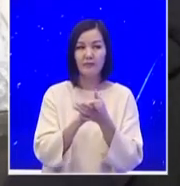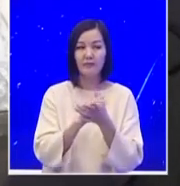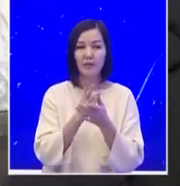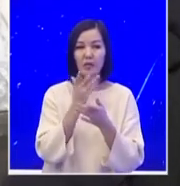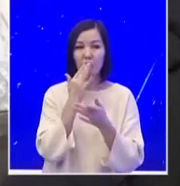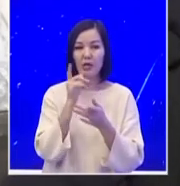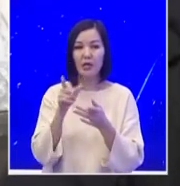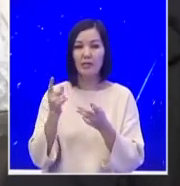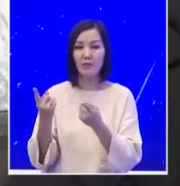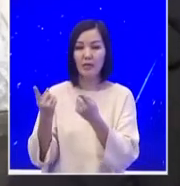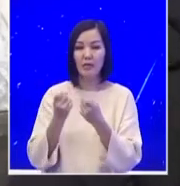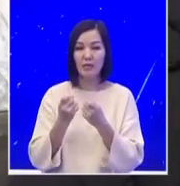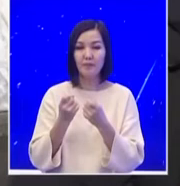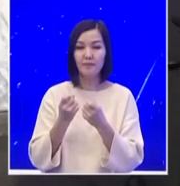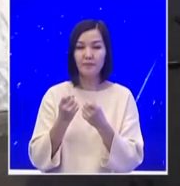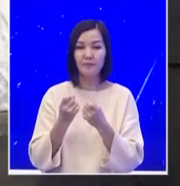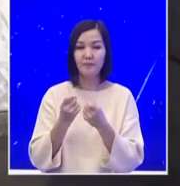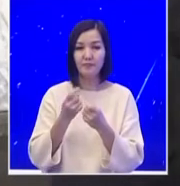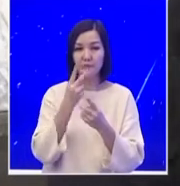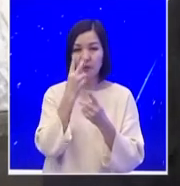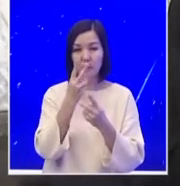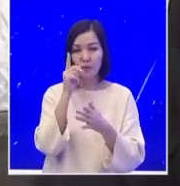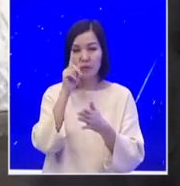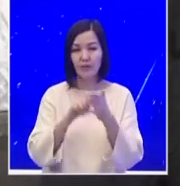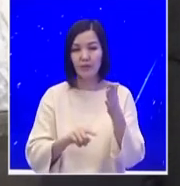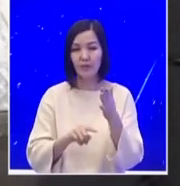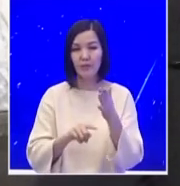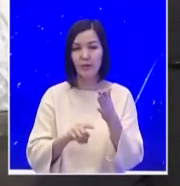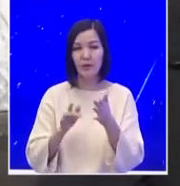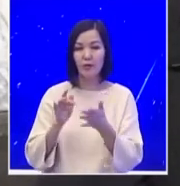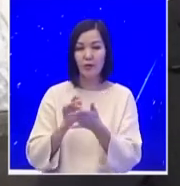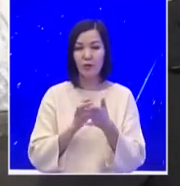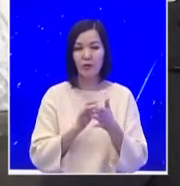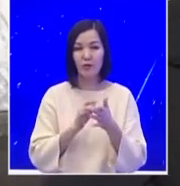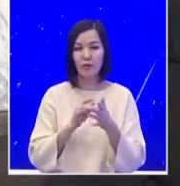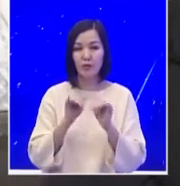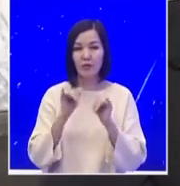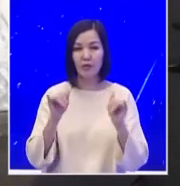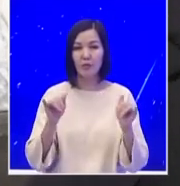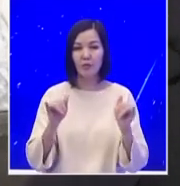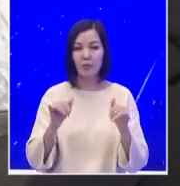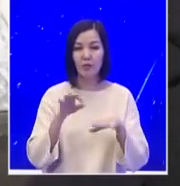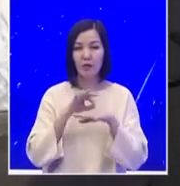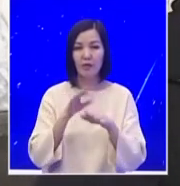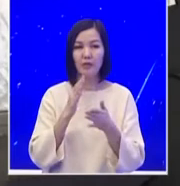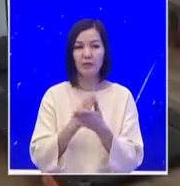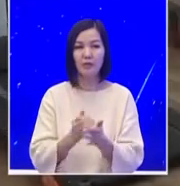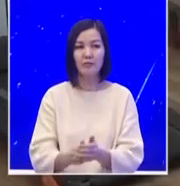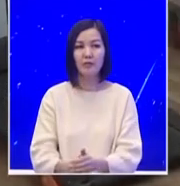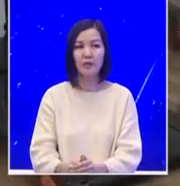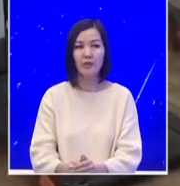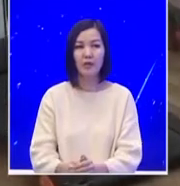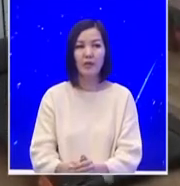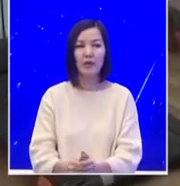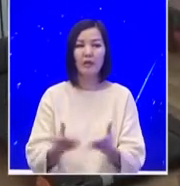шетелдің азаматтары көреді деген үмітпен осында туризмді дамытумен айналысып жатырмыз.